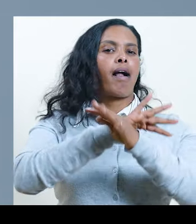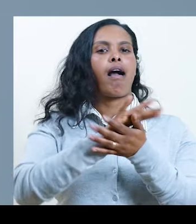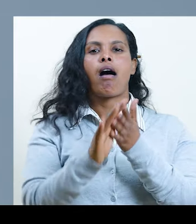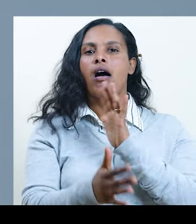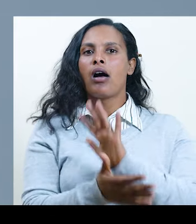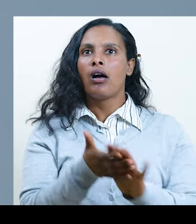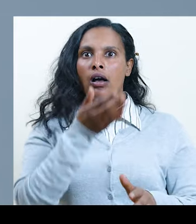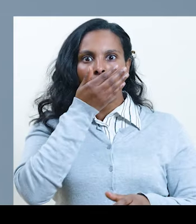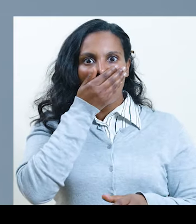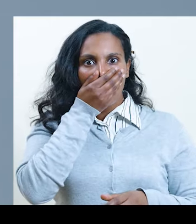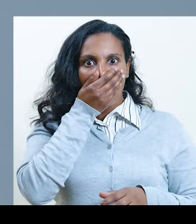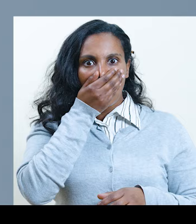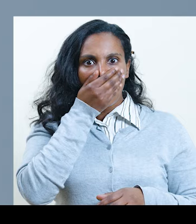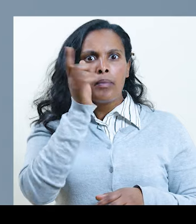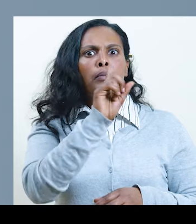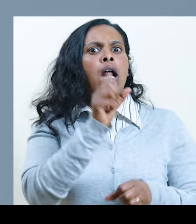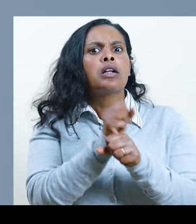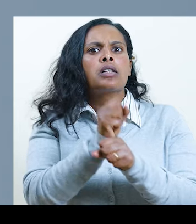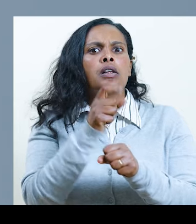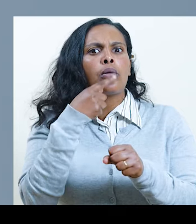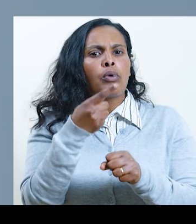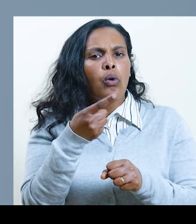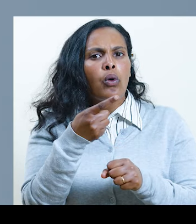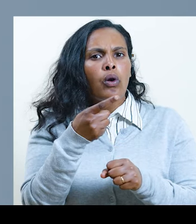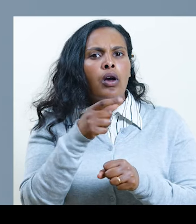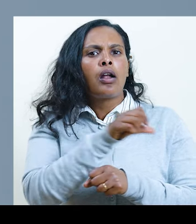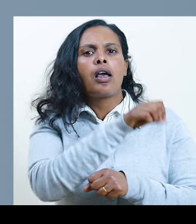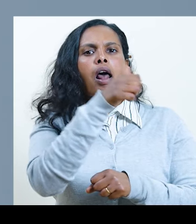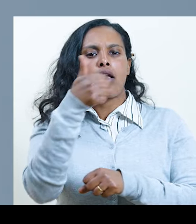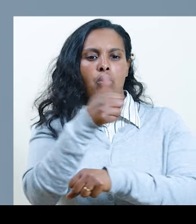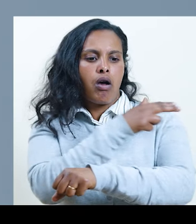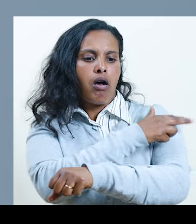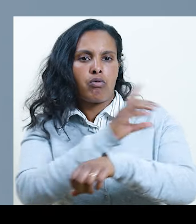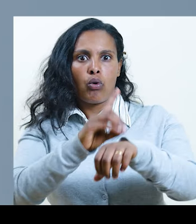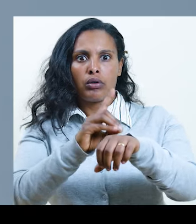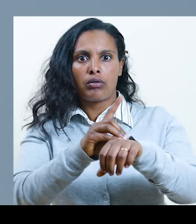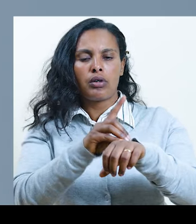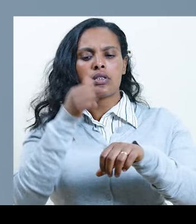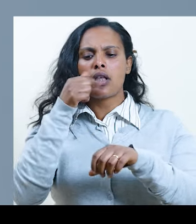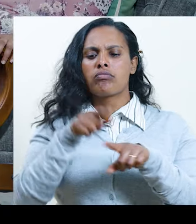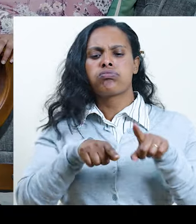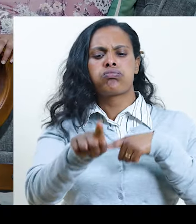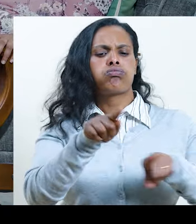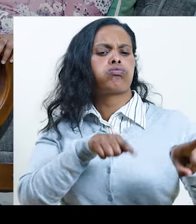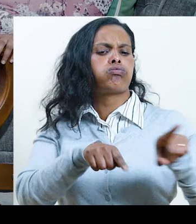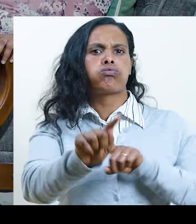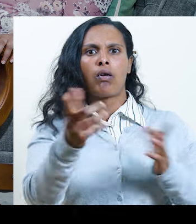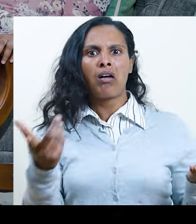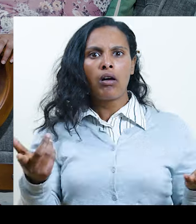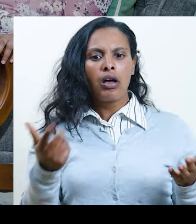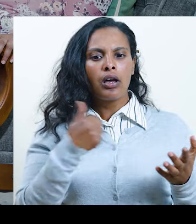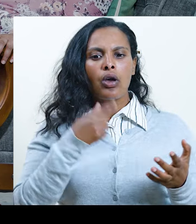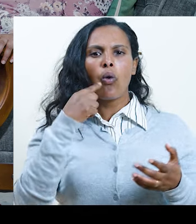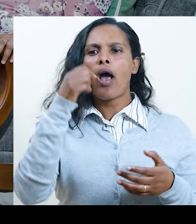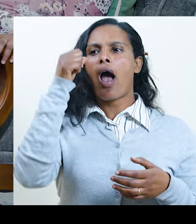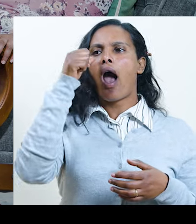ጠፍቶልሻል፣ ምን አይነት አሰራር ነው የሚሰሩት ብሎ ሌላኛውን ሐኪም እዛ ጋር ይወቅሳል ማለት ነው።